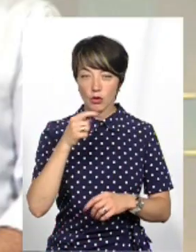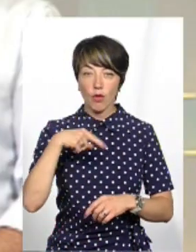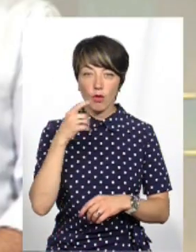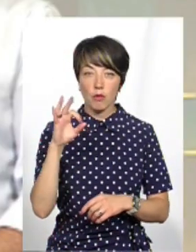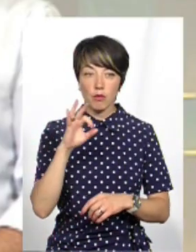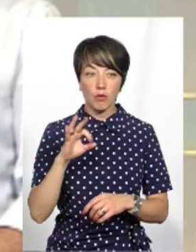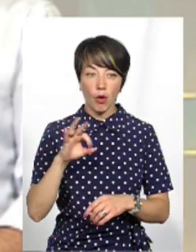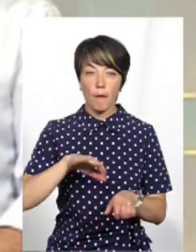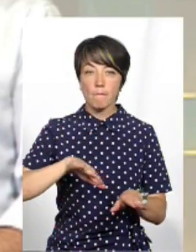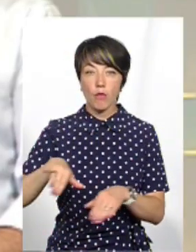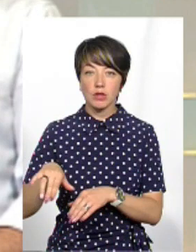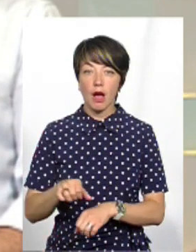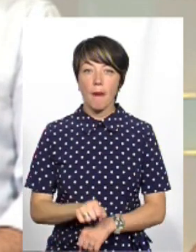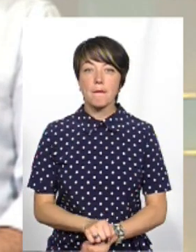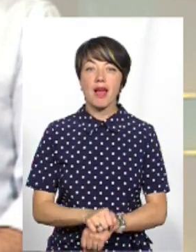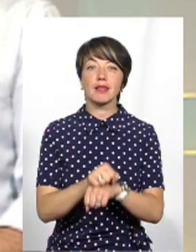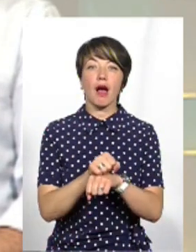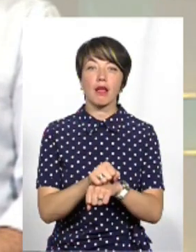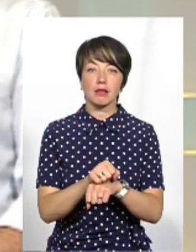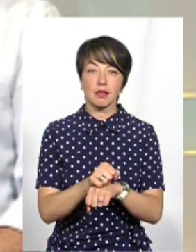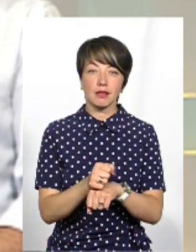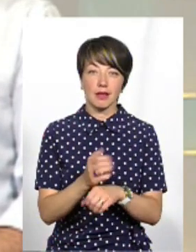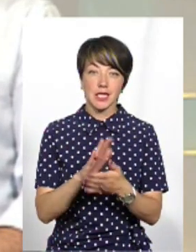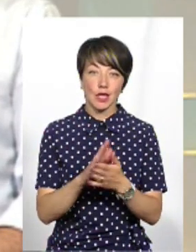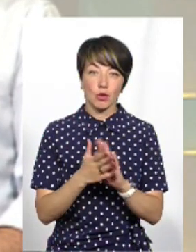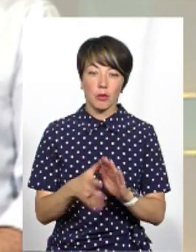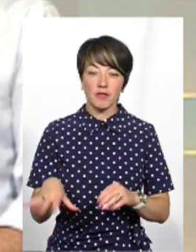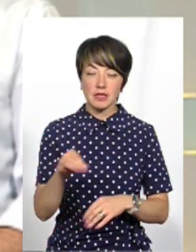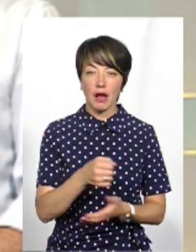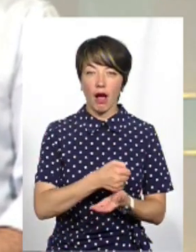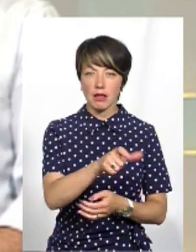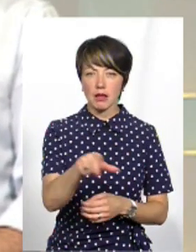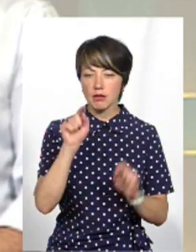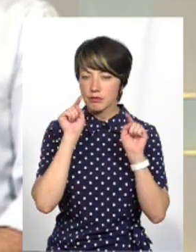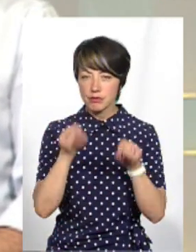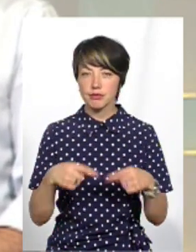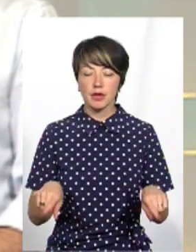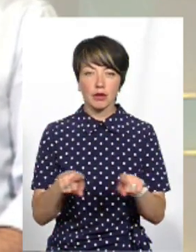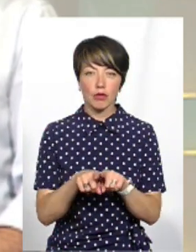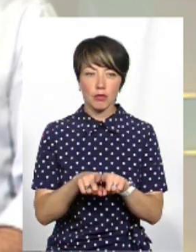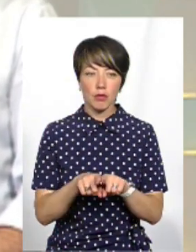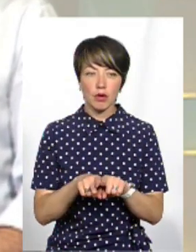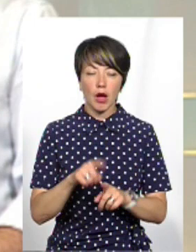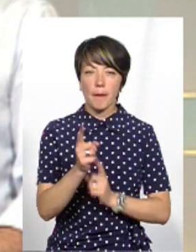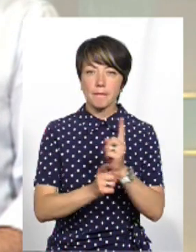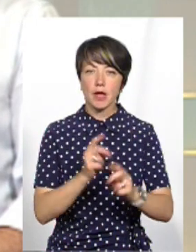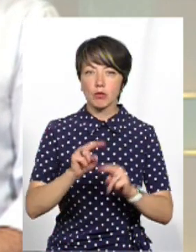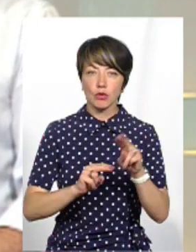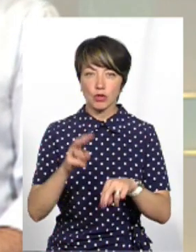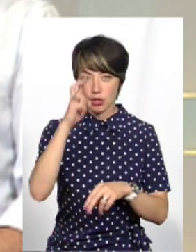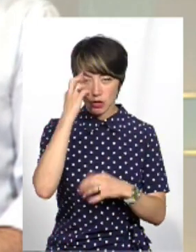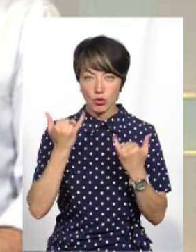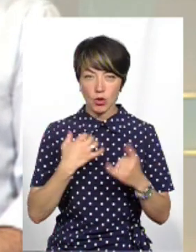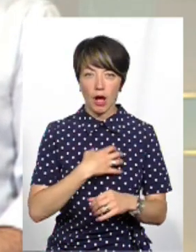говоримо про такий постмайданний синдром, коли всі, фактично всі кандидати робили акцент на такому перебудові держави.